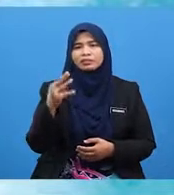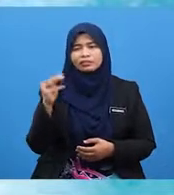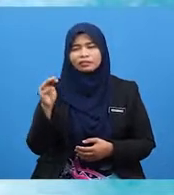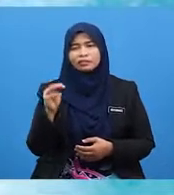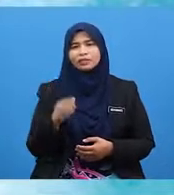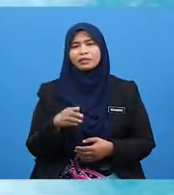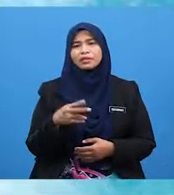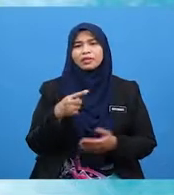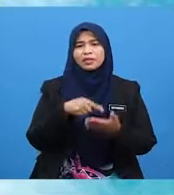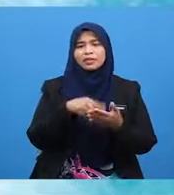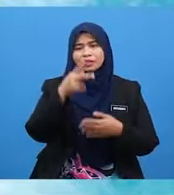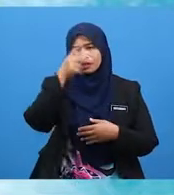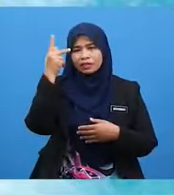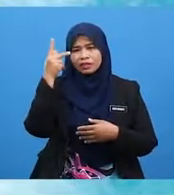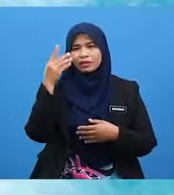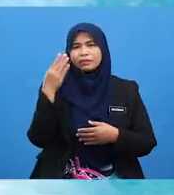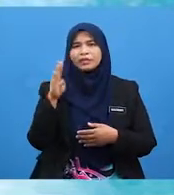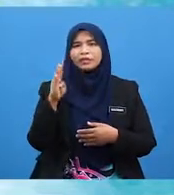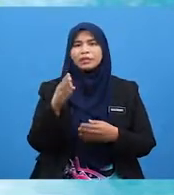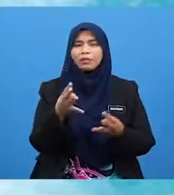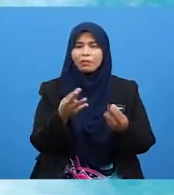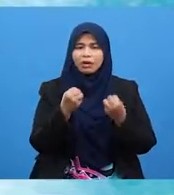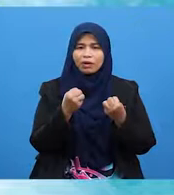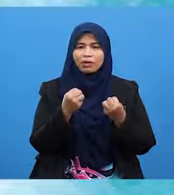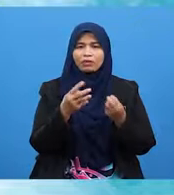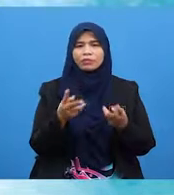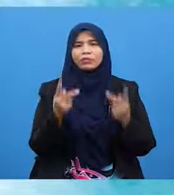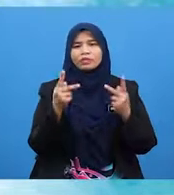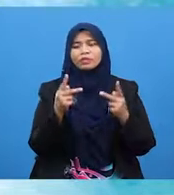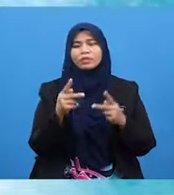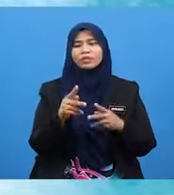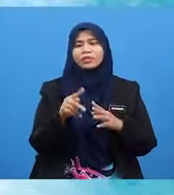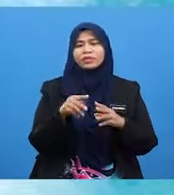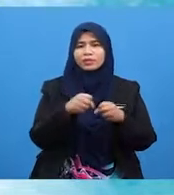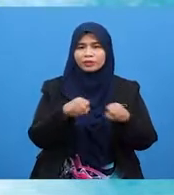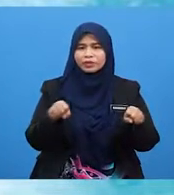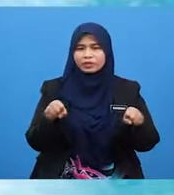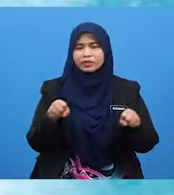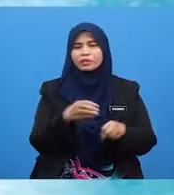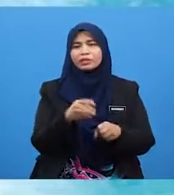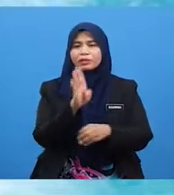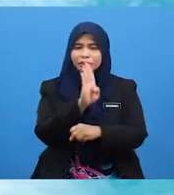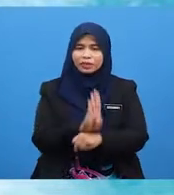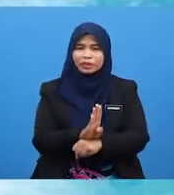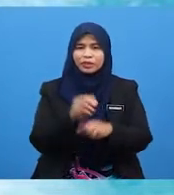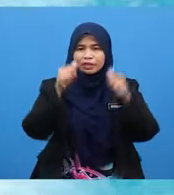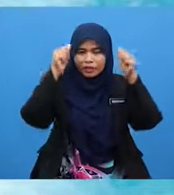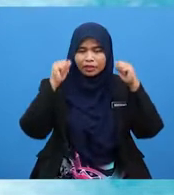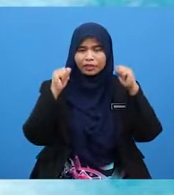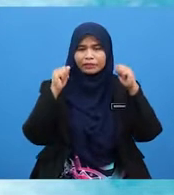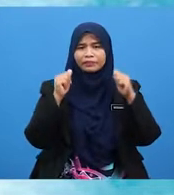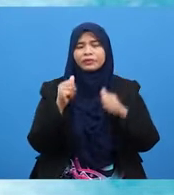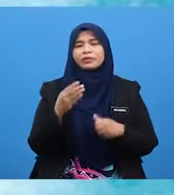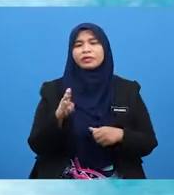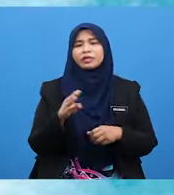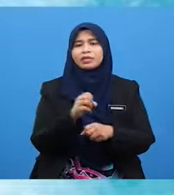Hal ini adalah kerana beliau ingin menguasai kesusastraan dan kebudayaan Arab. Beliau juga